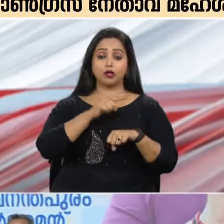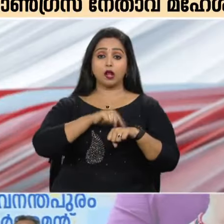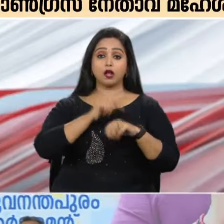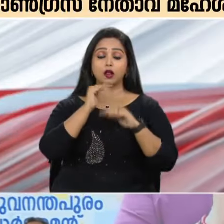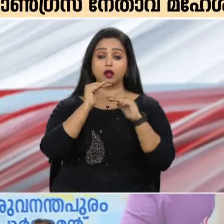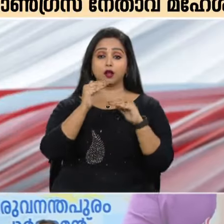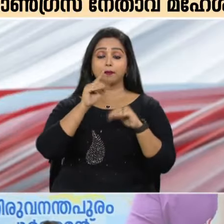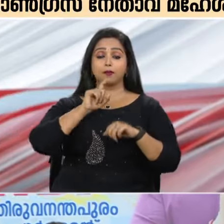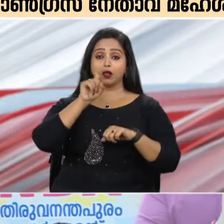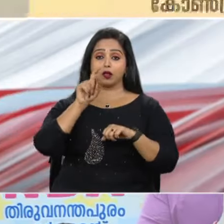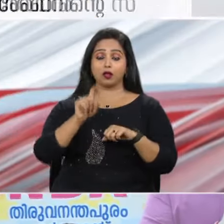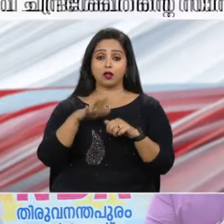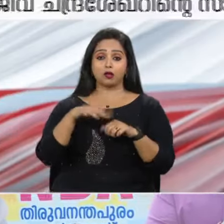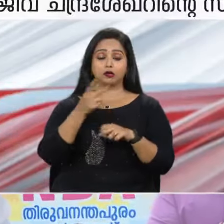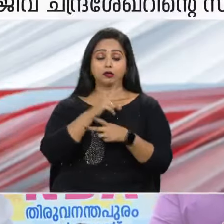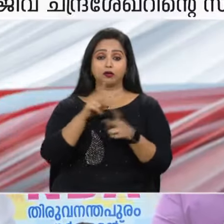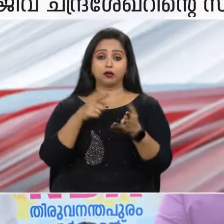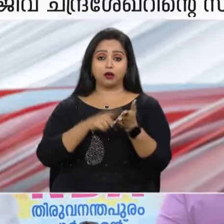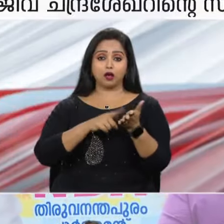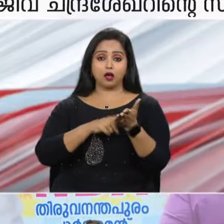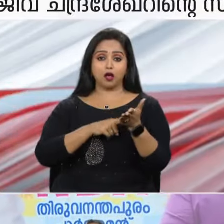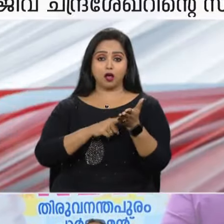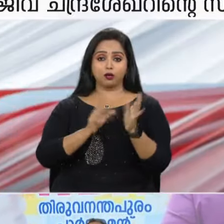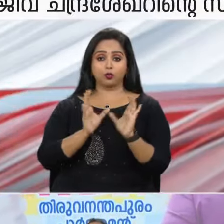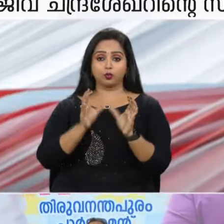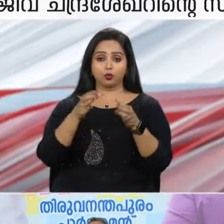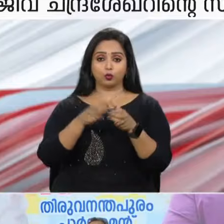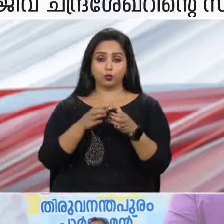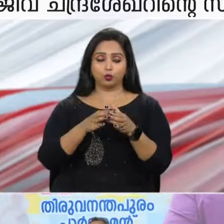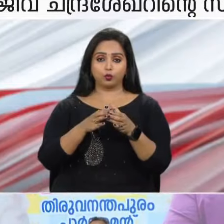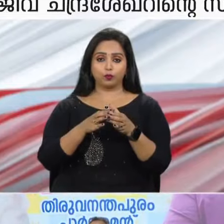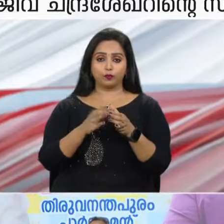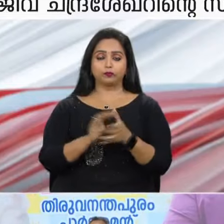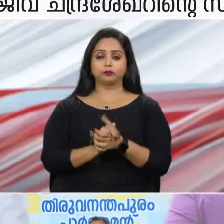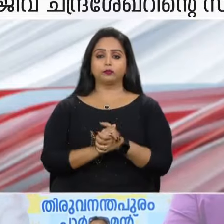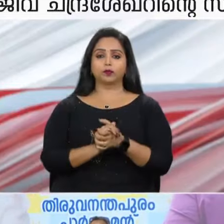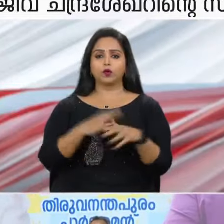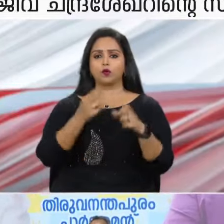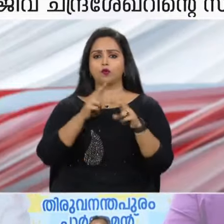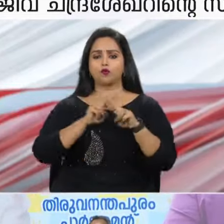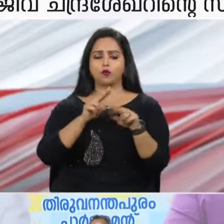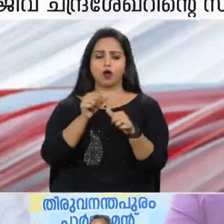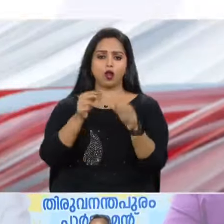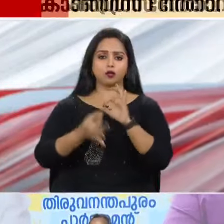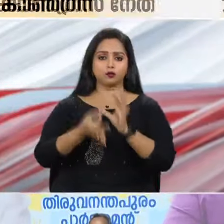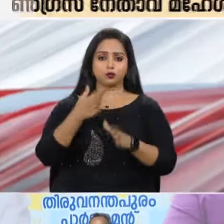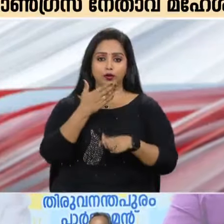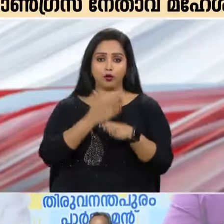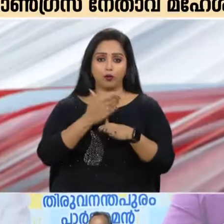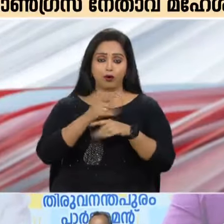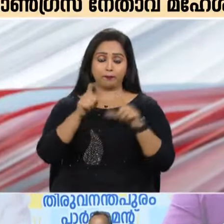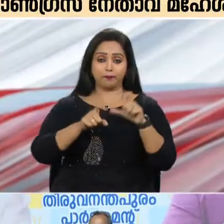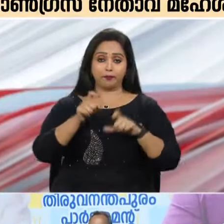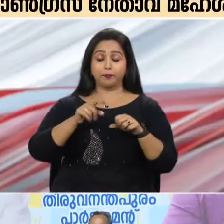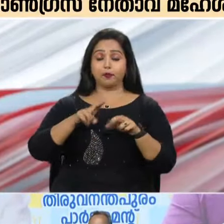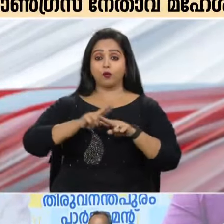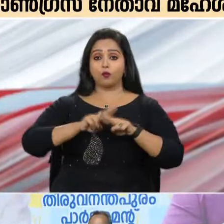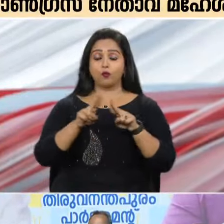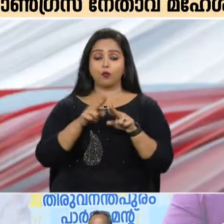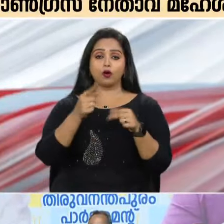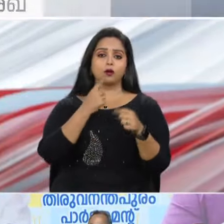വ്യത്യസ്ത മതവിഭാഗക്കാർ, സാമൂഹ്യ സാംസ്കാരിക സംഘടനകളുടെ പ്രവർത്തകർ, അവർക്കൊക്കെ